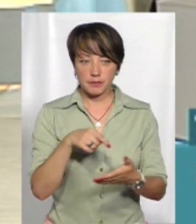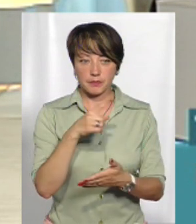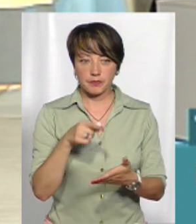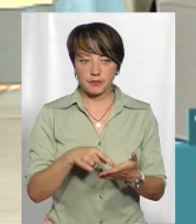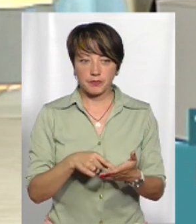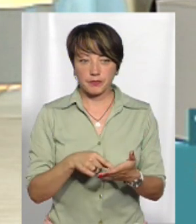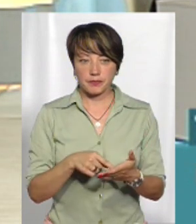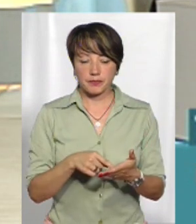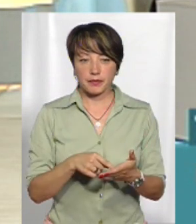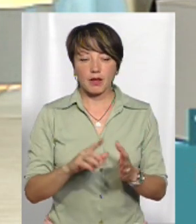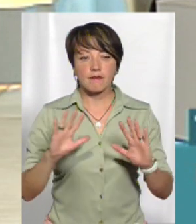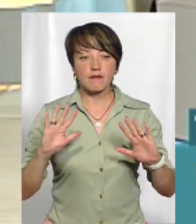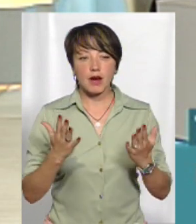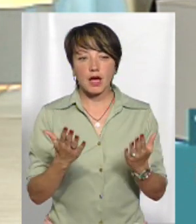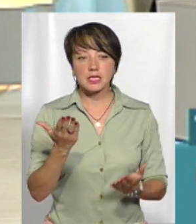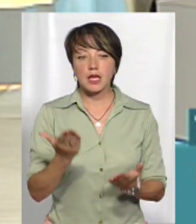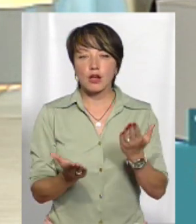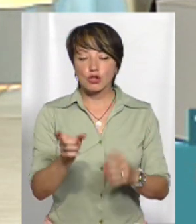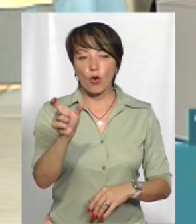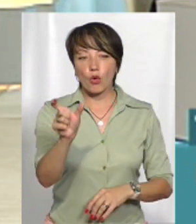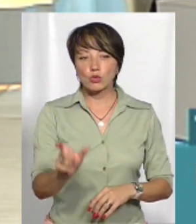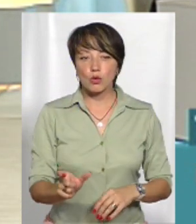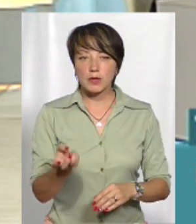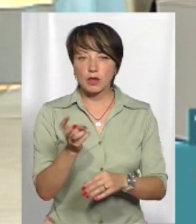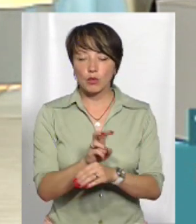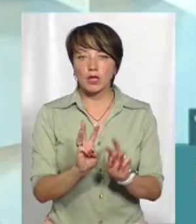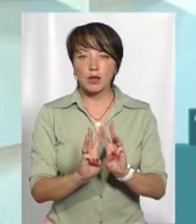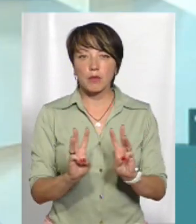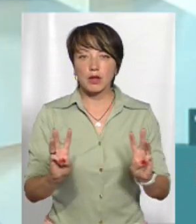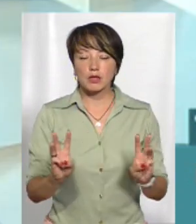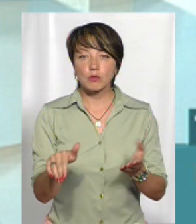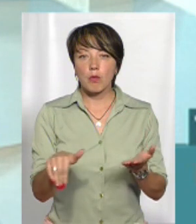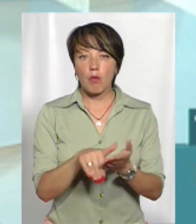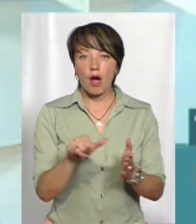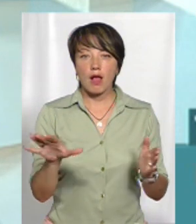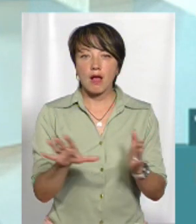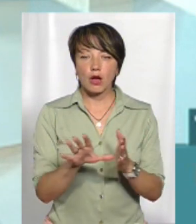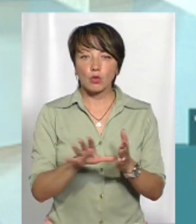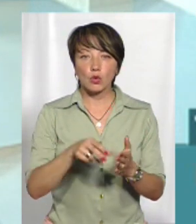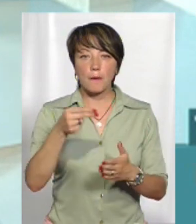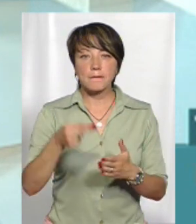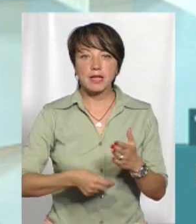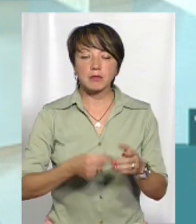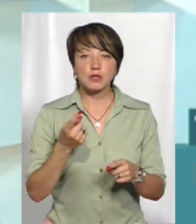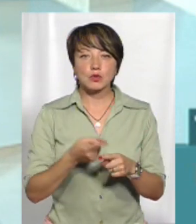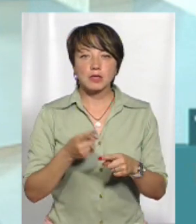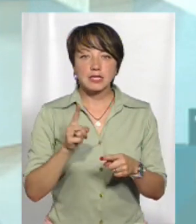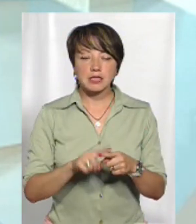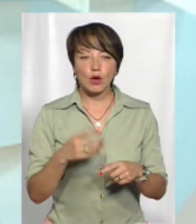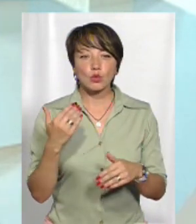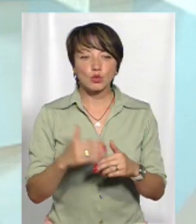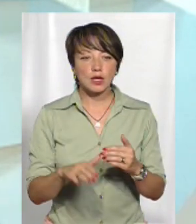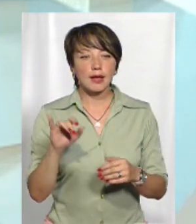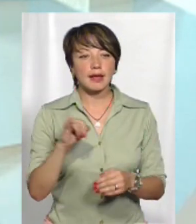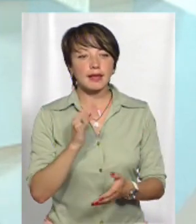цього попередньо? В разі, якщо особа заходить на портал за допомогою електронного цифрового підпису, це вже